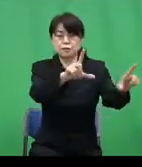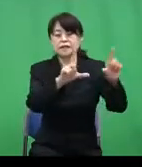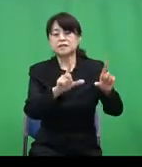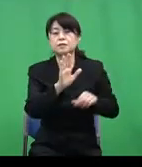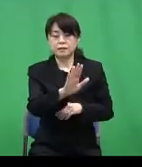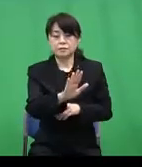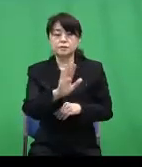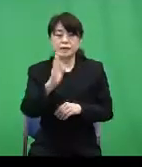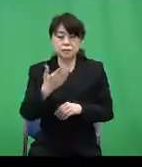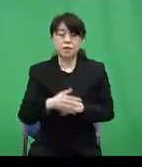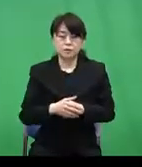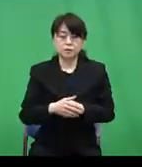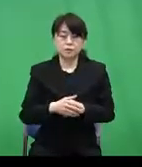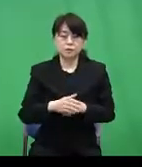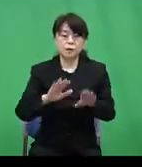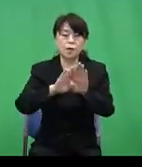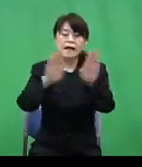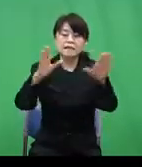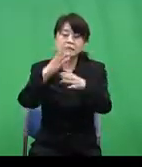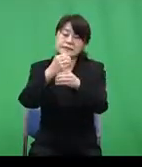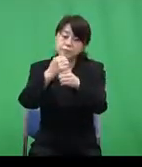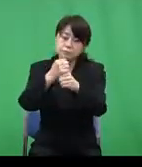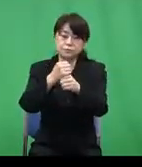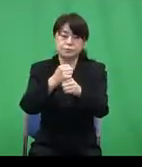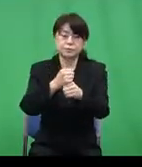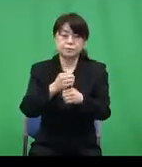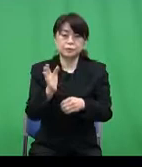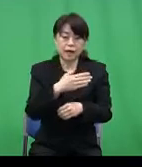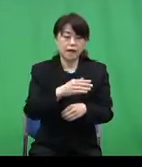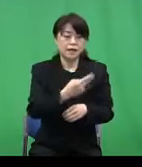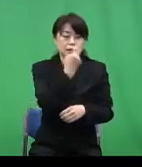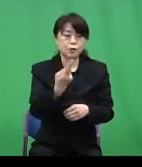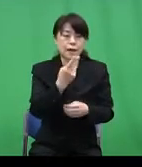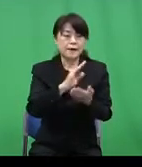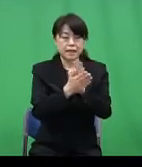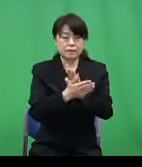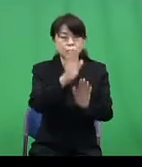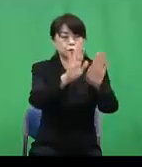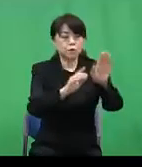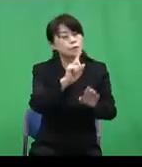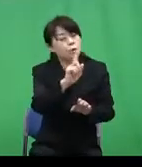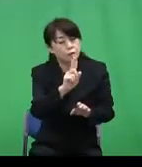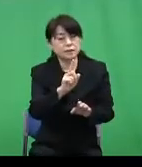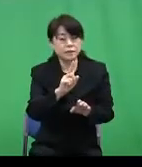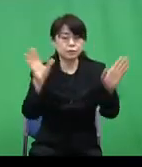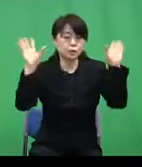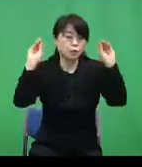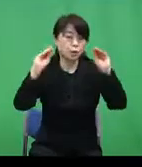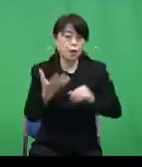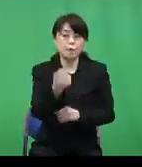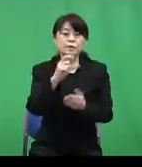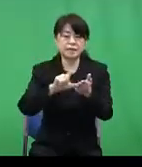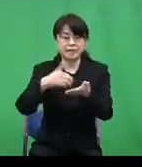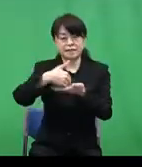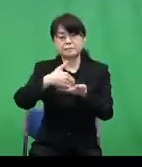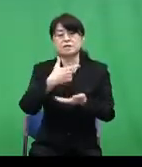も情報として、その開始時期とか、エリアダメージとか、富山県がどうなっているかというものを、もしお持ちであれば、お伺いでき